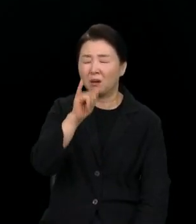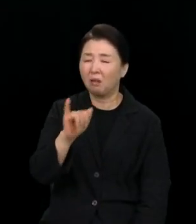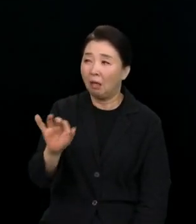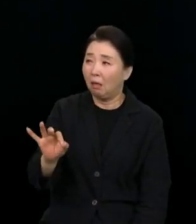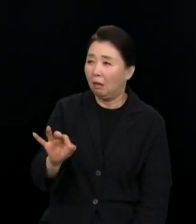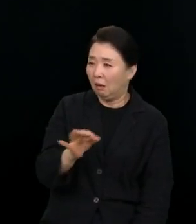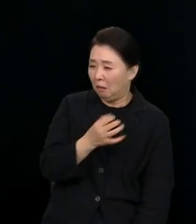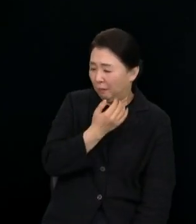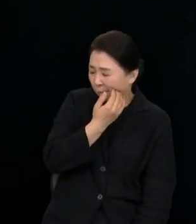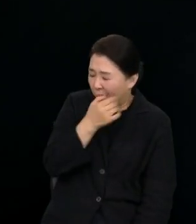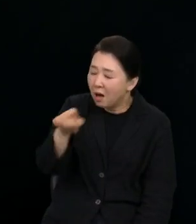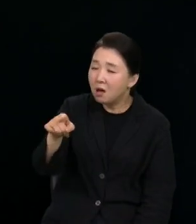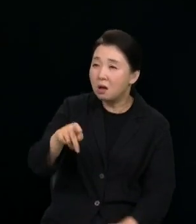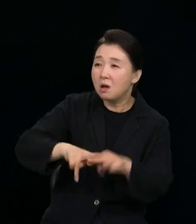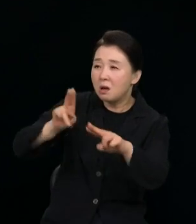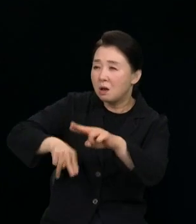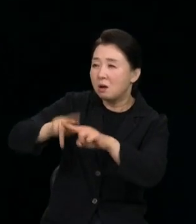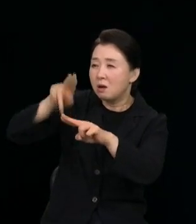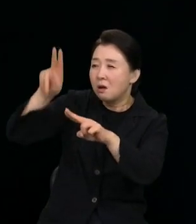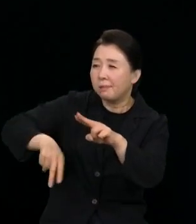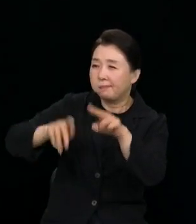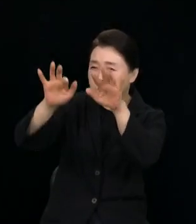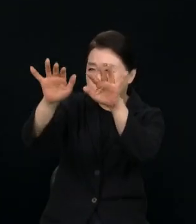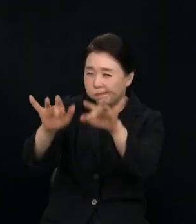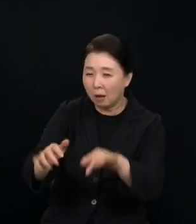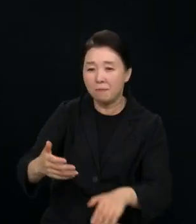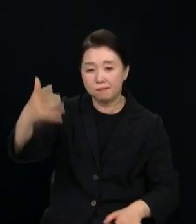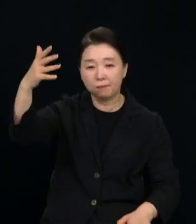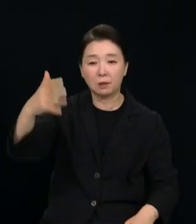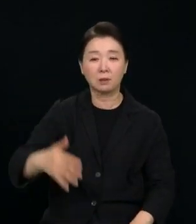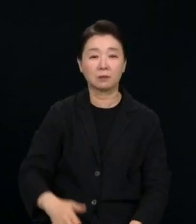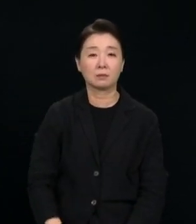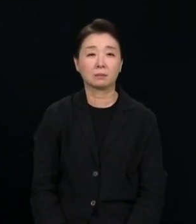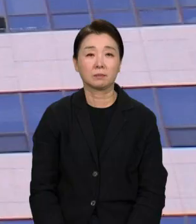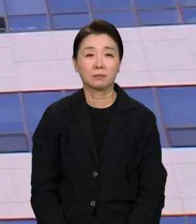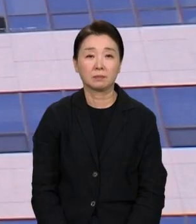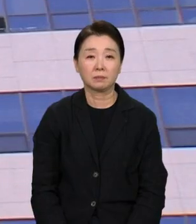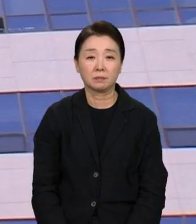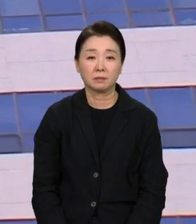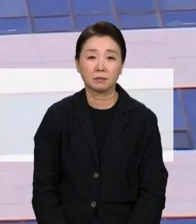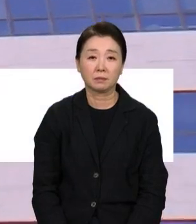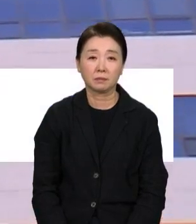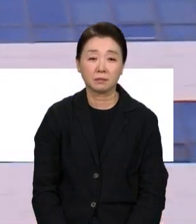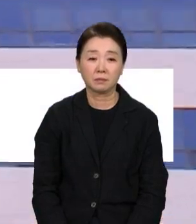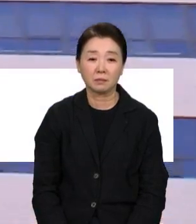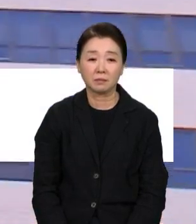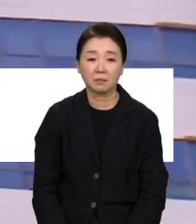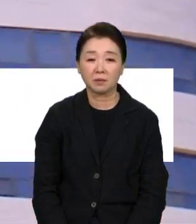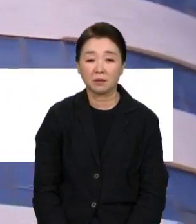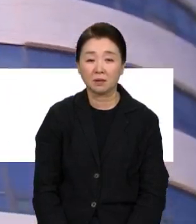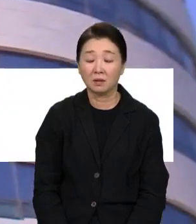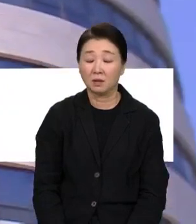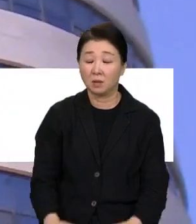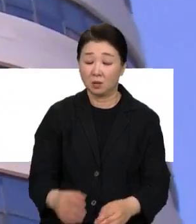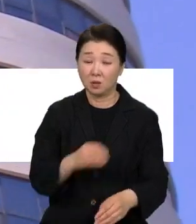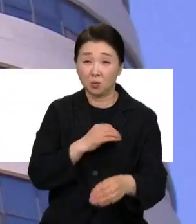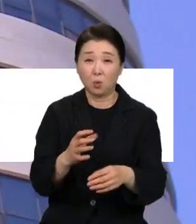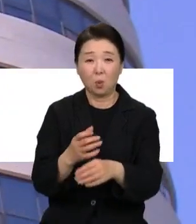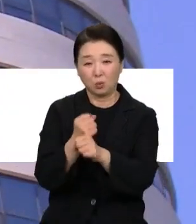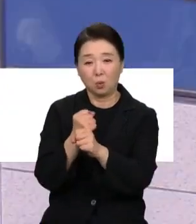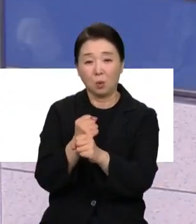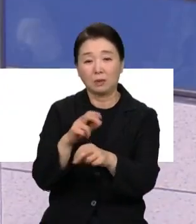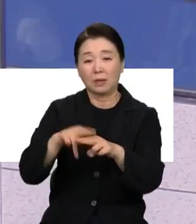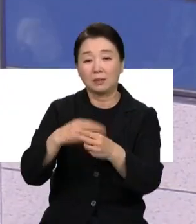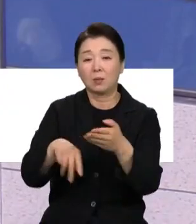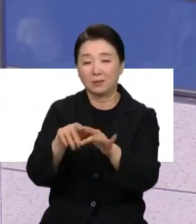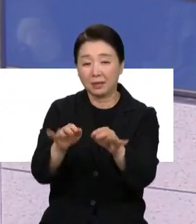부끄럽다 사퇴를 촉구한다는 내용의 게시글이 이따라 올라오고 있습니다 교 탈퇴하기 위해서 내려고 이제 작성하고 있었죠